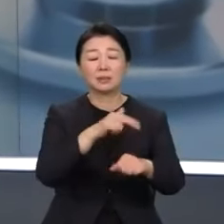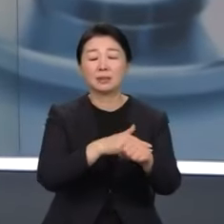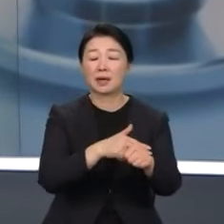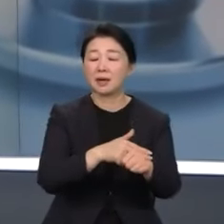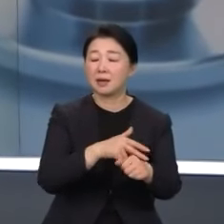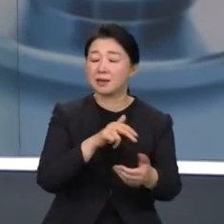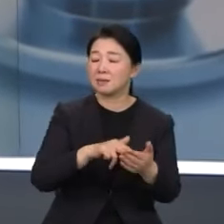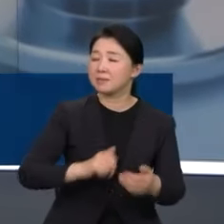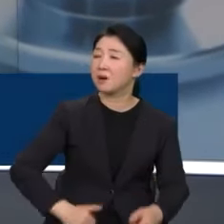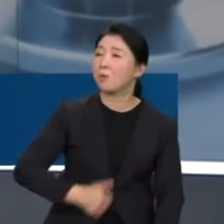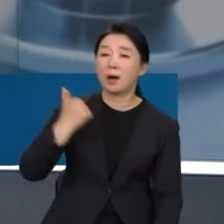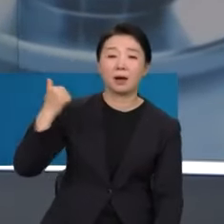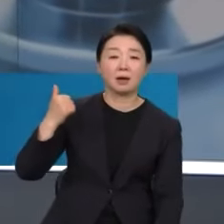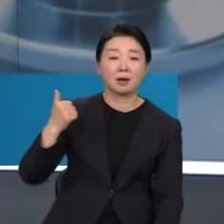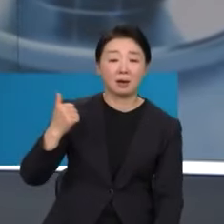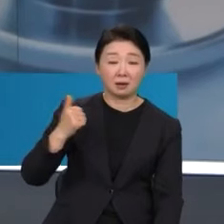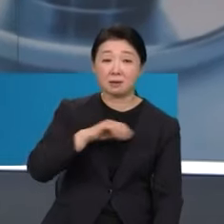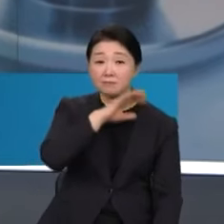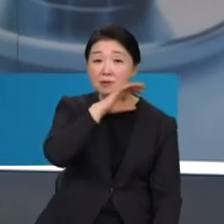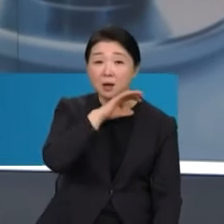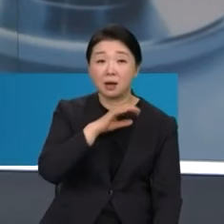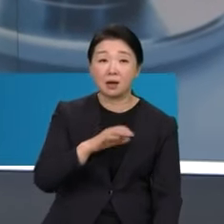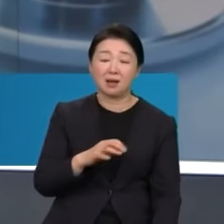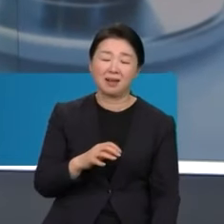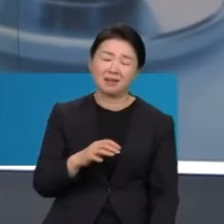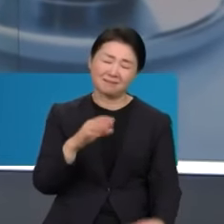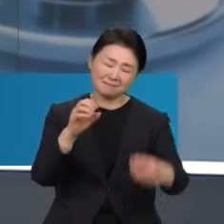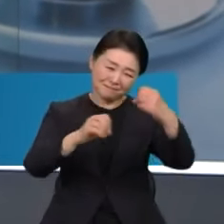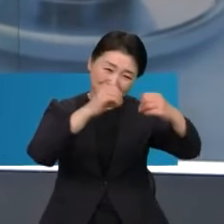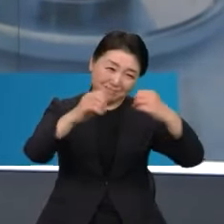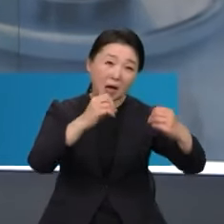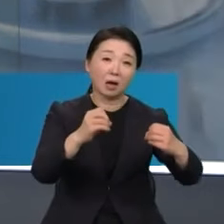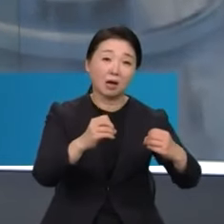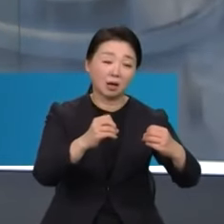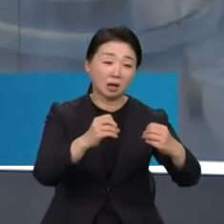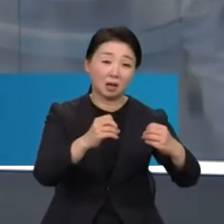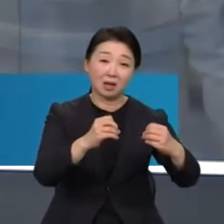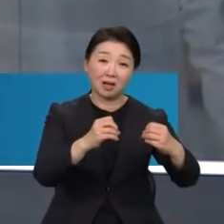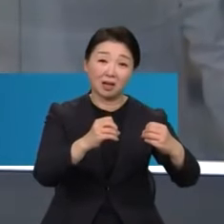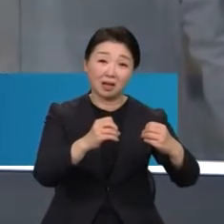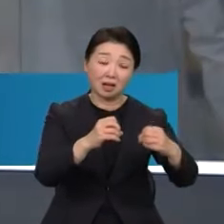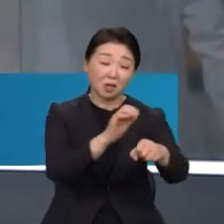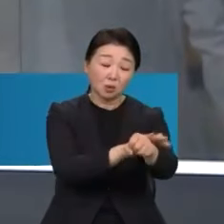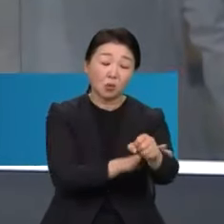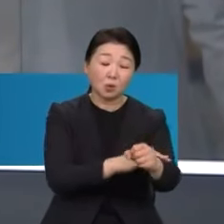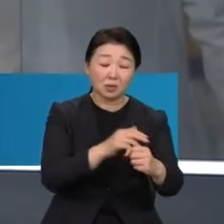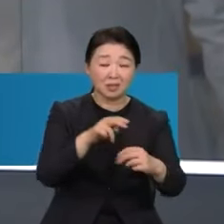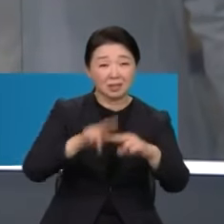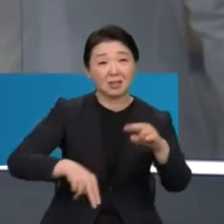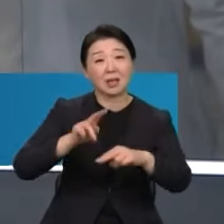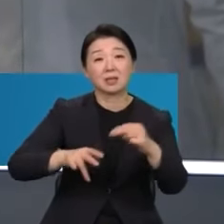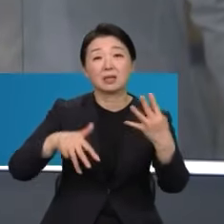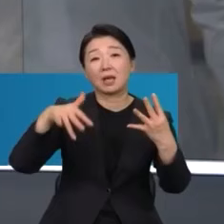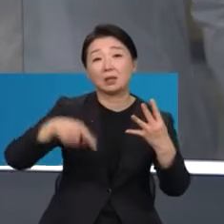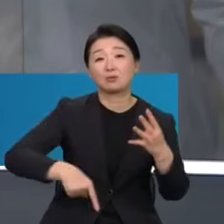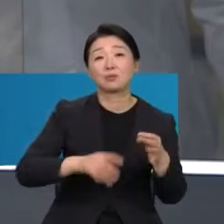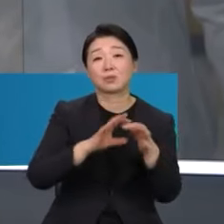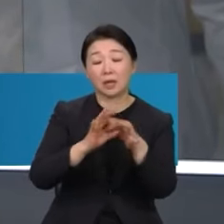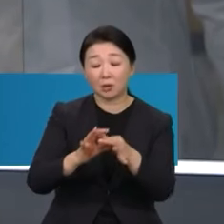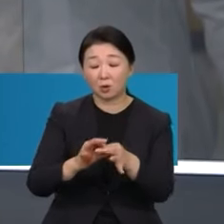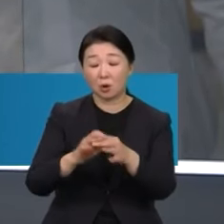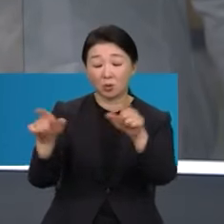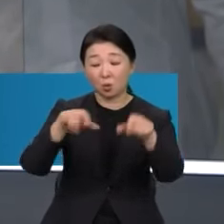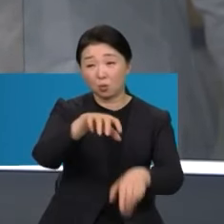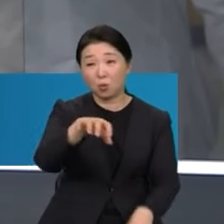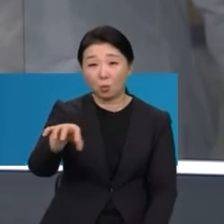정부와 의사 여전히 평행선입니다. 전공 이탈이 4주째 이어지고 있고 전국 24개 의대 교수들도 지금 이 시각 사직 여부를